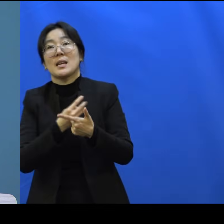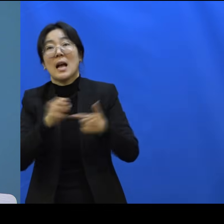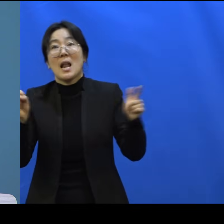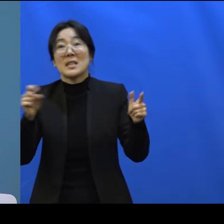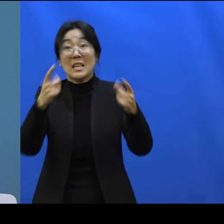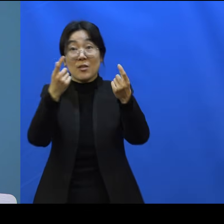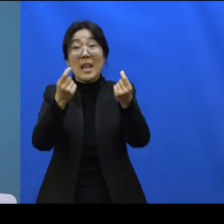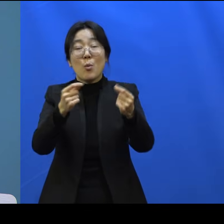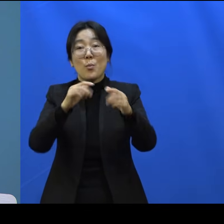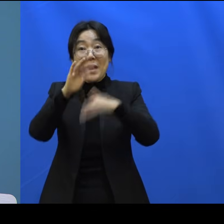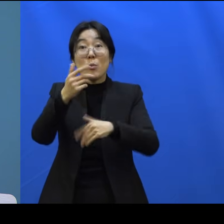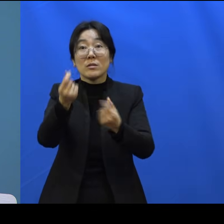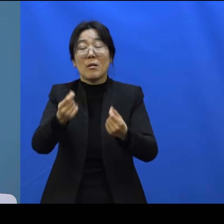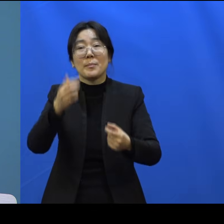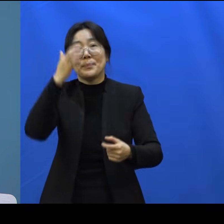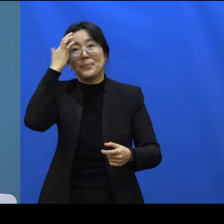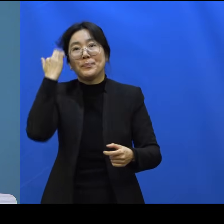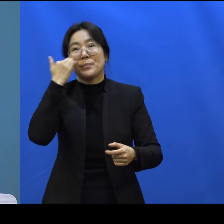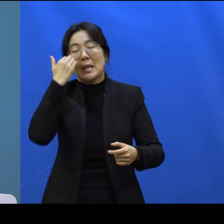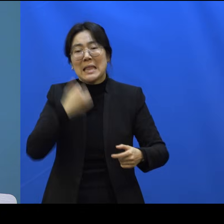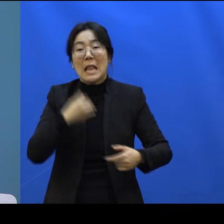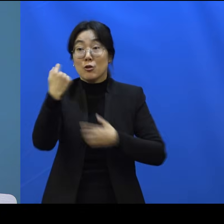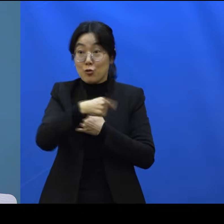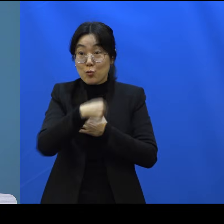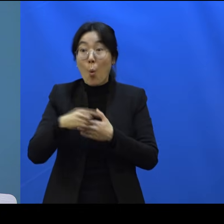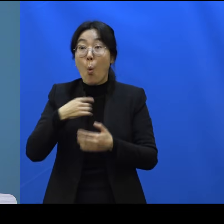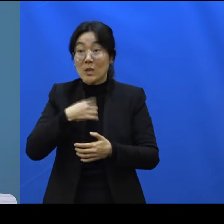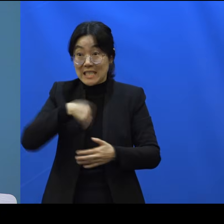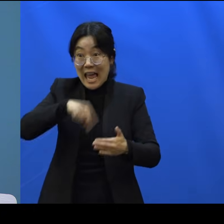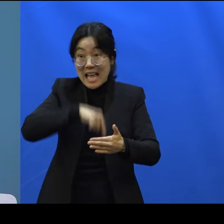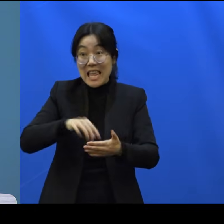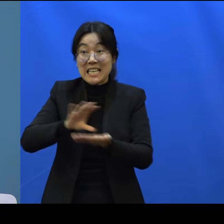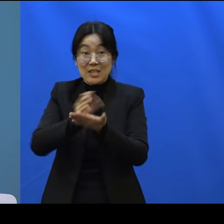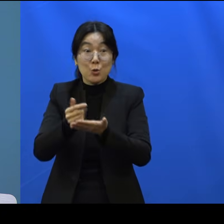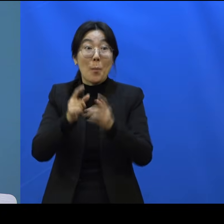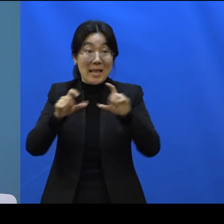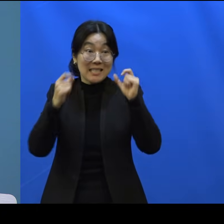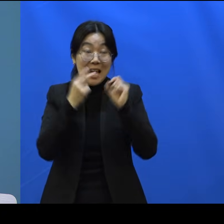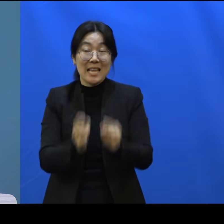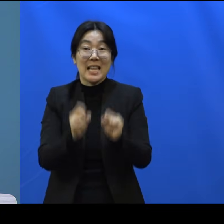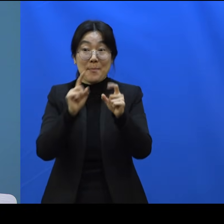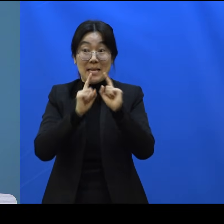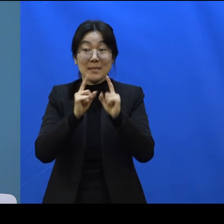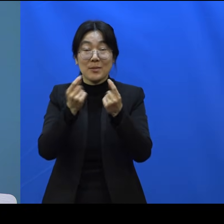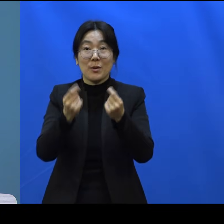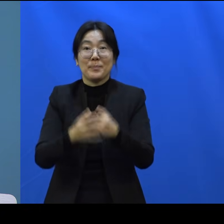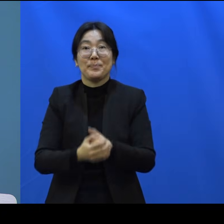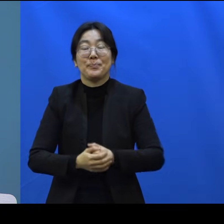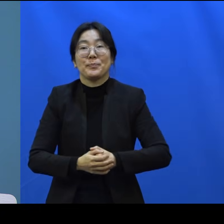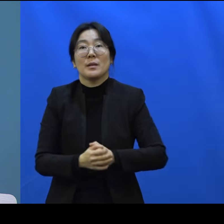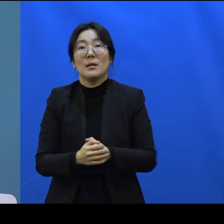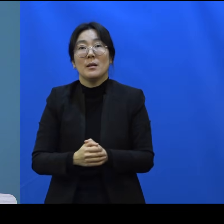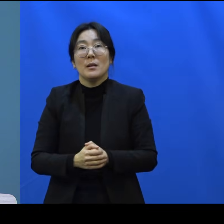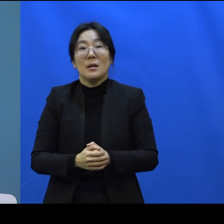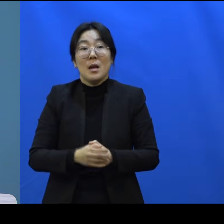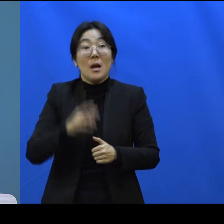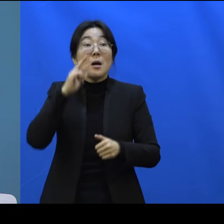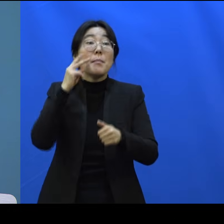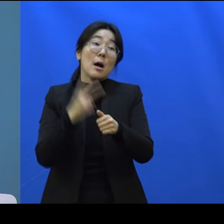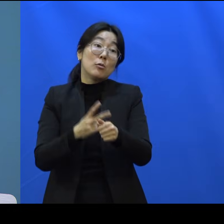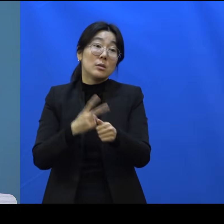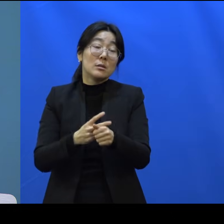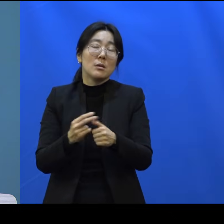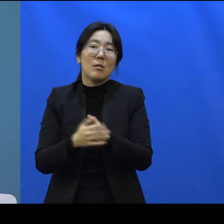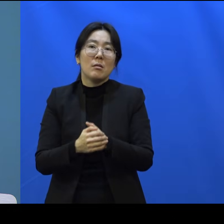자, 이걸 배우지 않으면 이제 계속 제자리 걸음이 한 걸음도 앞으로 못 나간다는. 여러분, 바울이